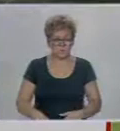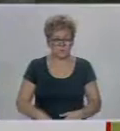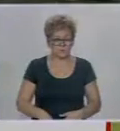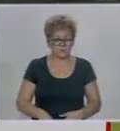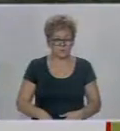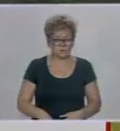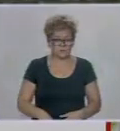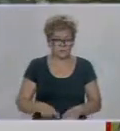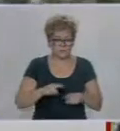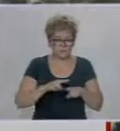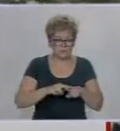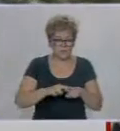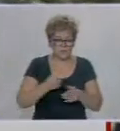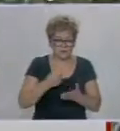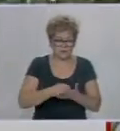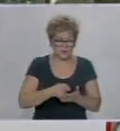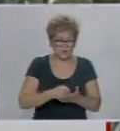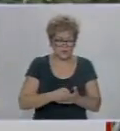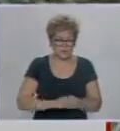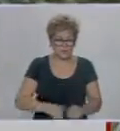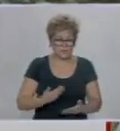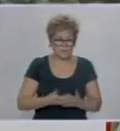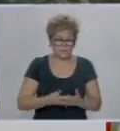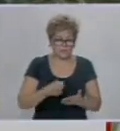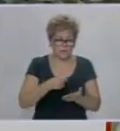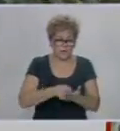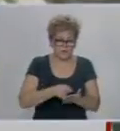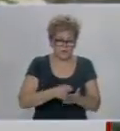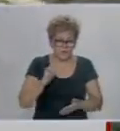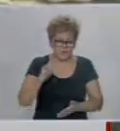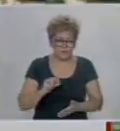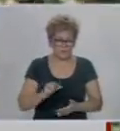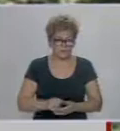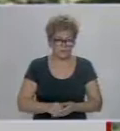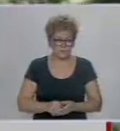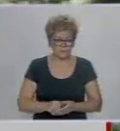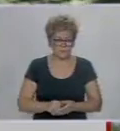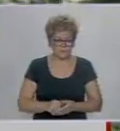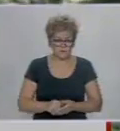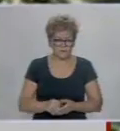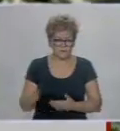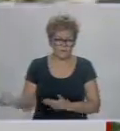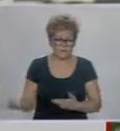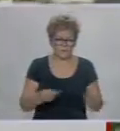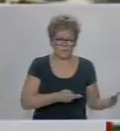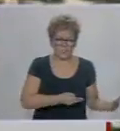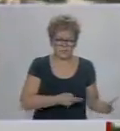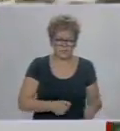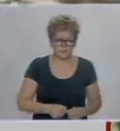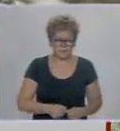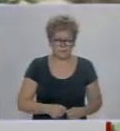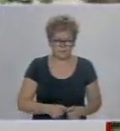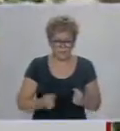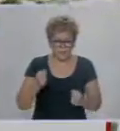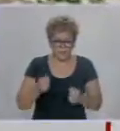Să le mărească și lor salariile, că au salariile cum am eu pensia. Pe traseul la Unipac Naveta e dezastru. Numai de ăștia,